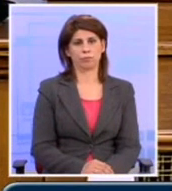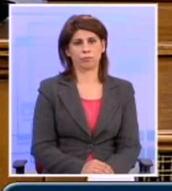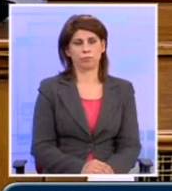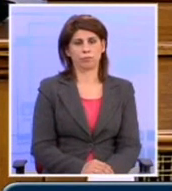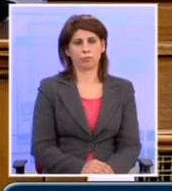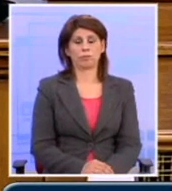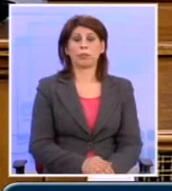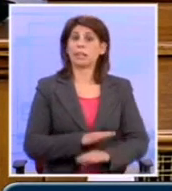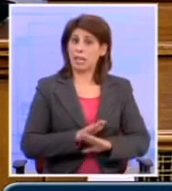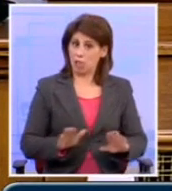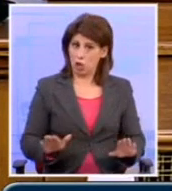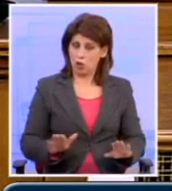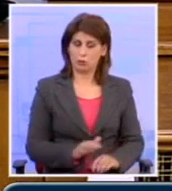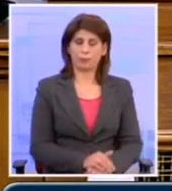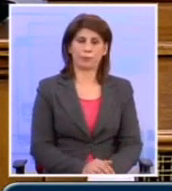Ολοκληρώνω